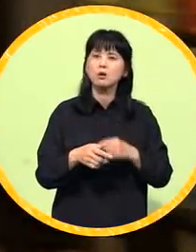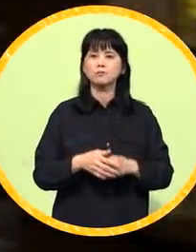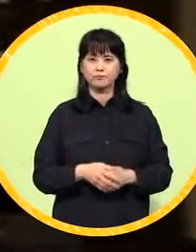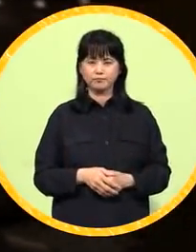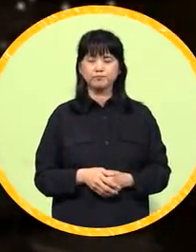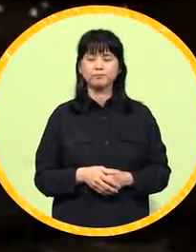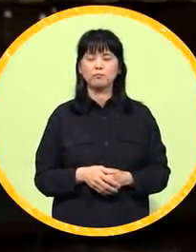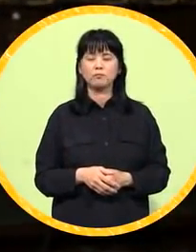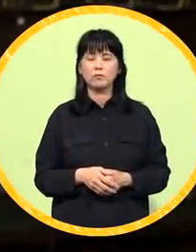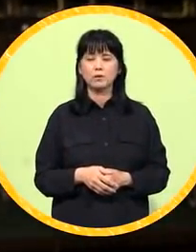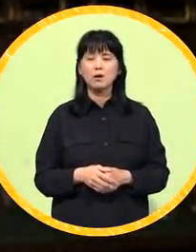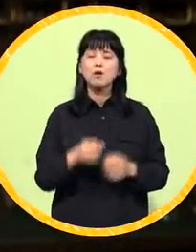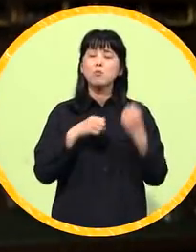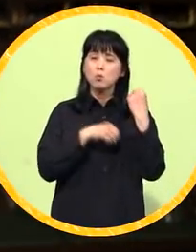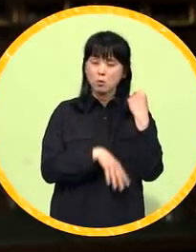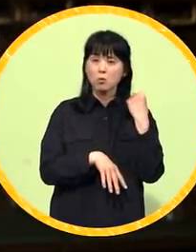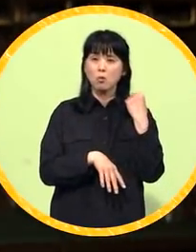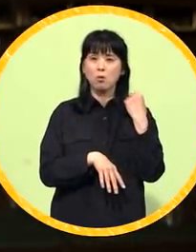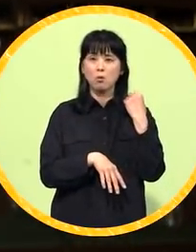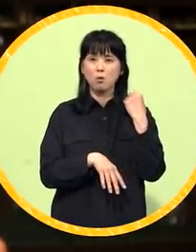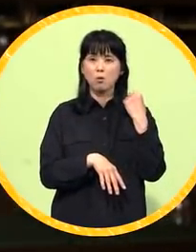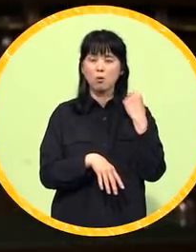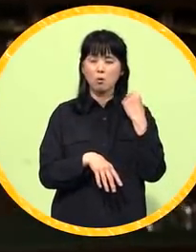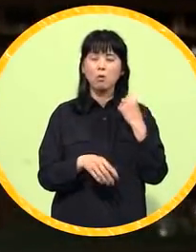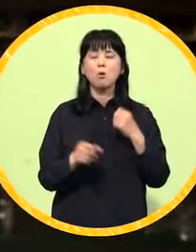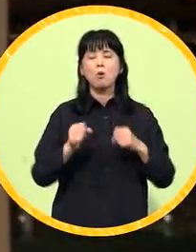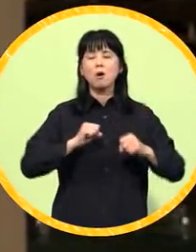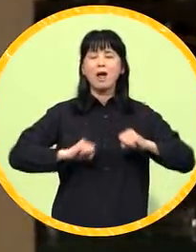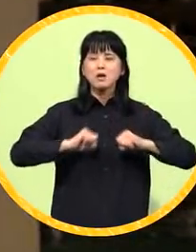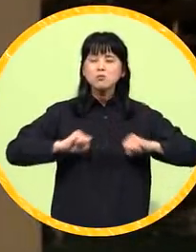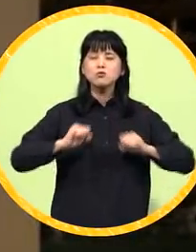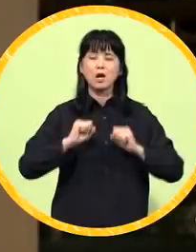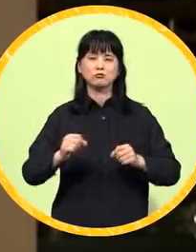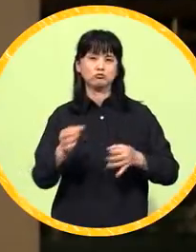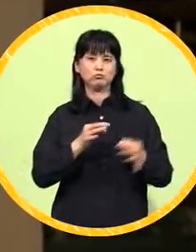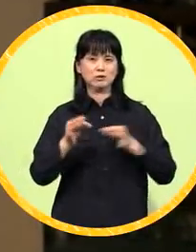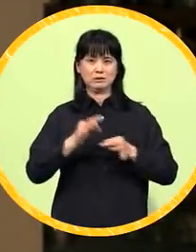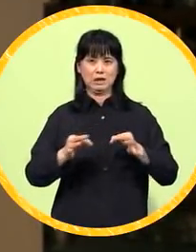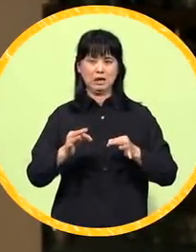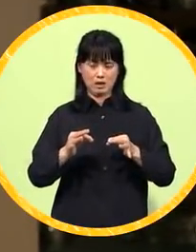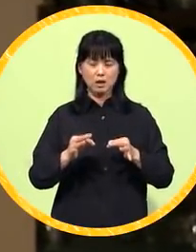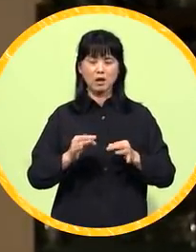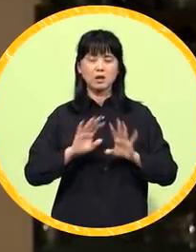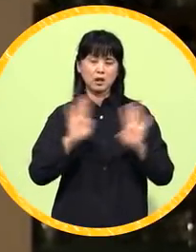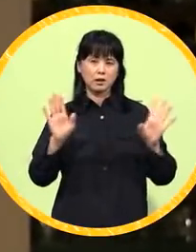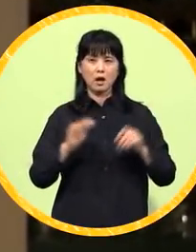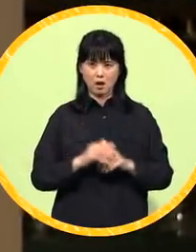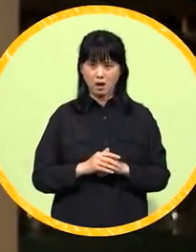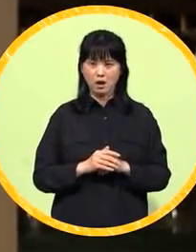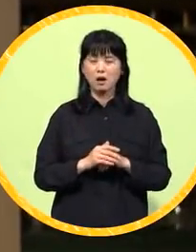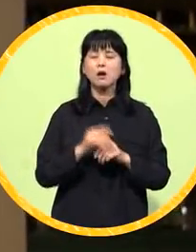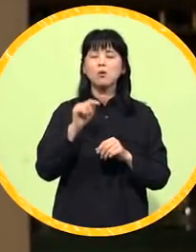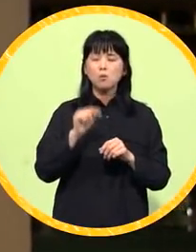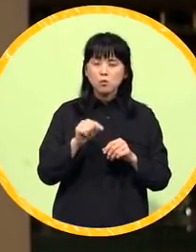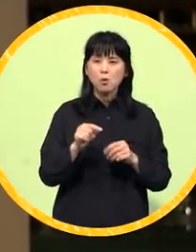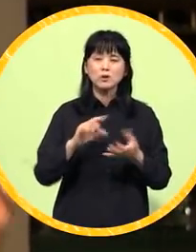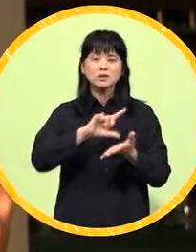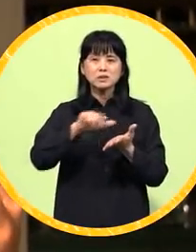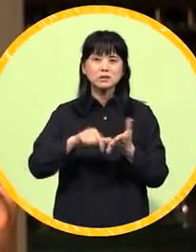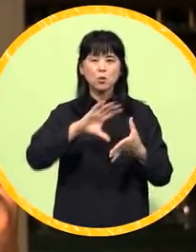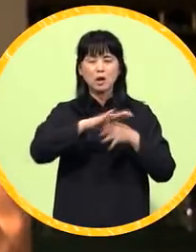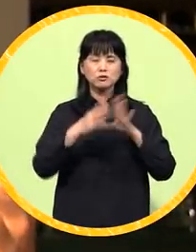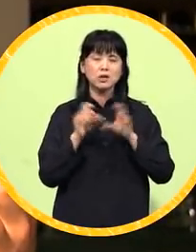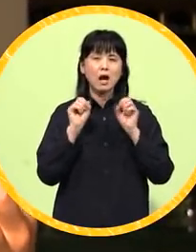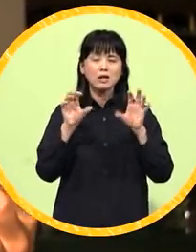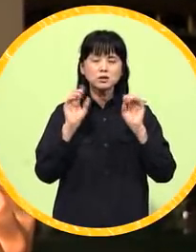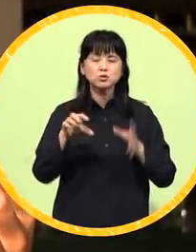ですよねまああのもともとまあライブとかやるようなお店をやってたりとか前してたんですけどまぁそういう単価地域のカレッジは